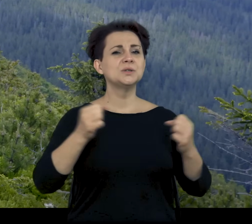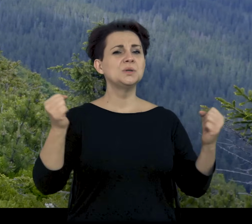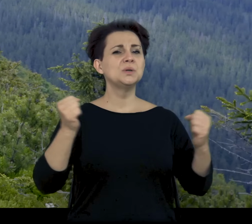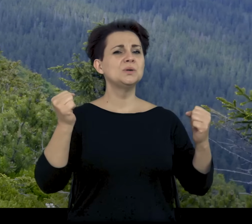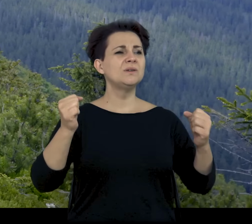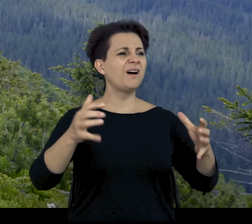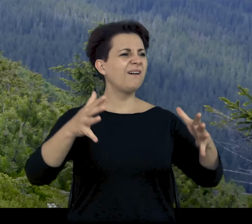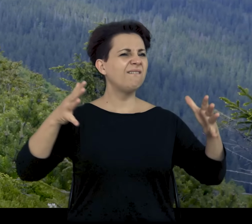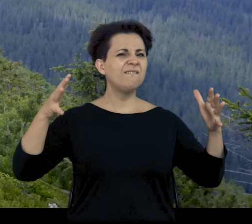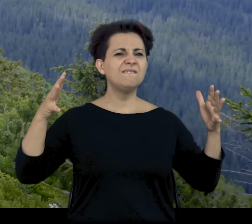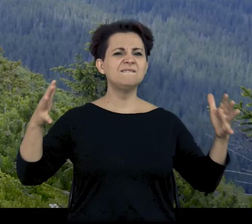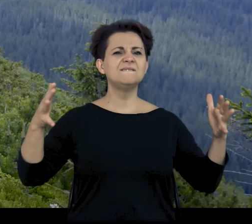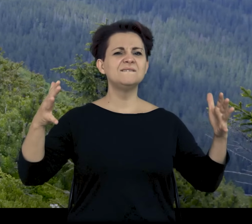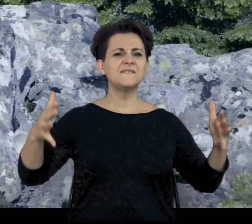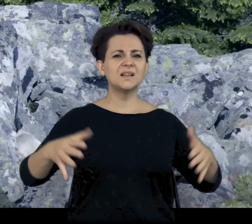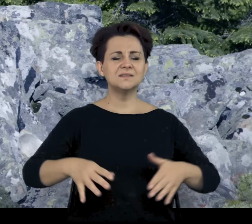majestatem.